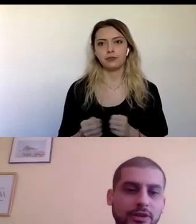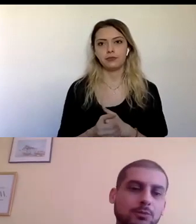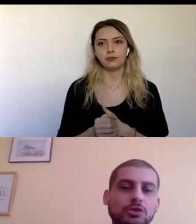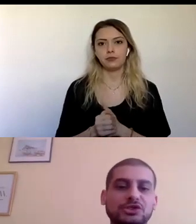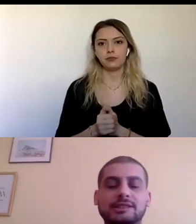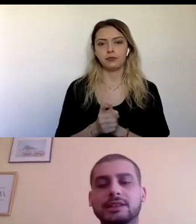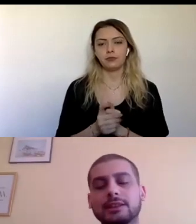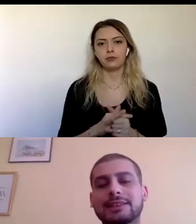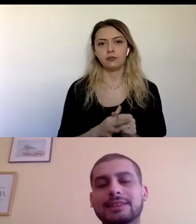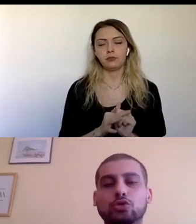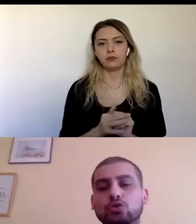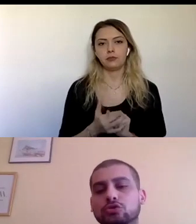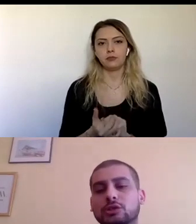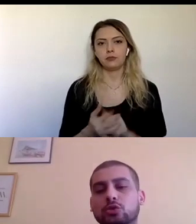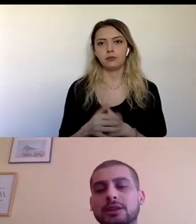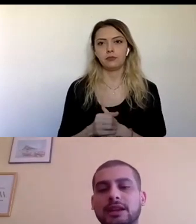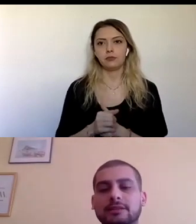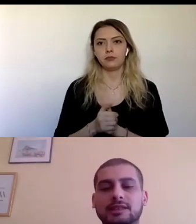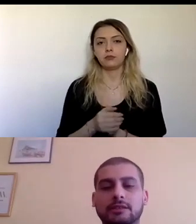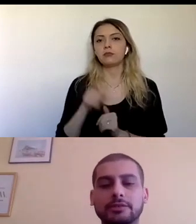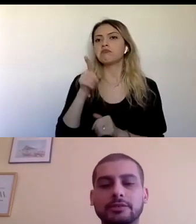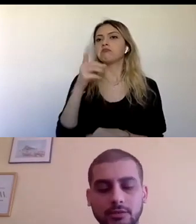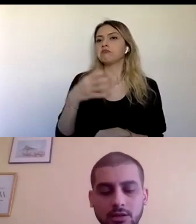Bu arada bu Jitsi'yi kendi sunucunuza kurma